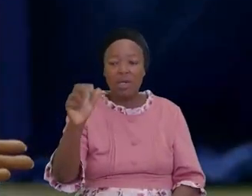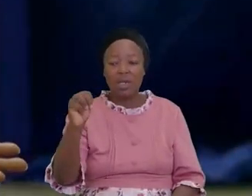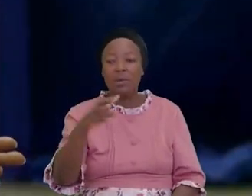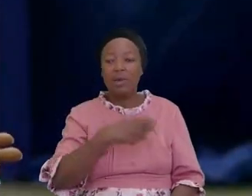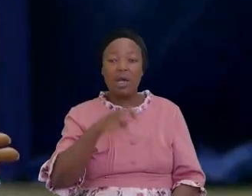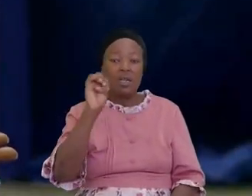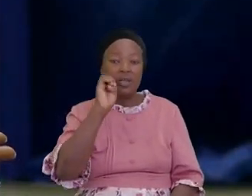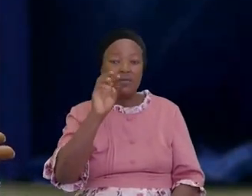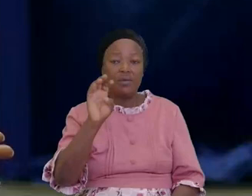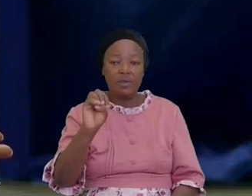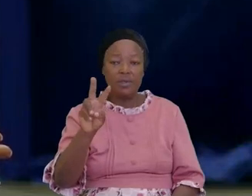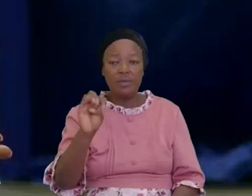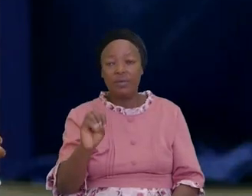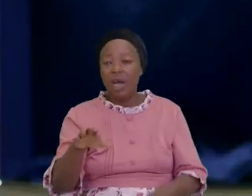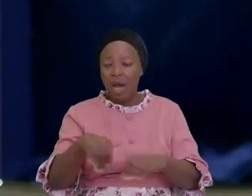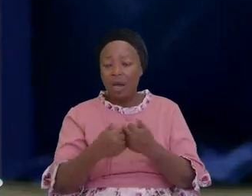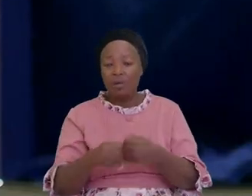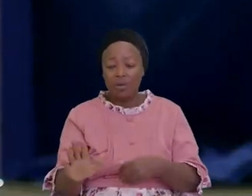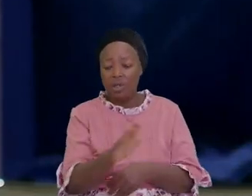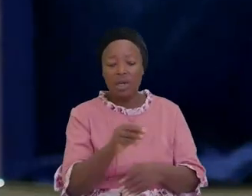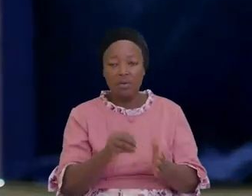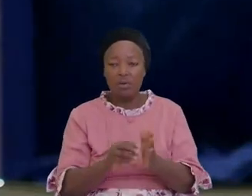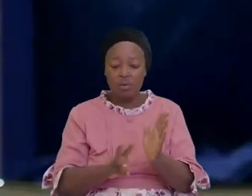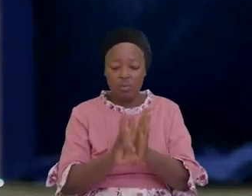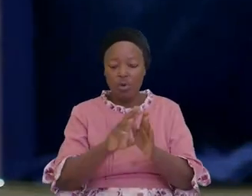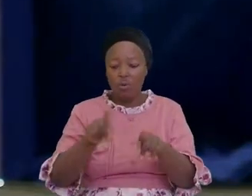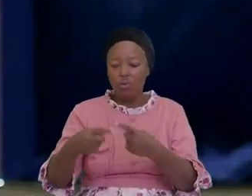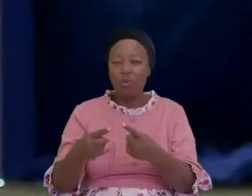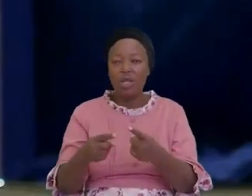comment leur volonté a fait ce qu'elle voulait.